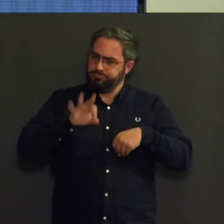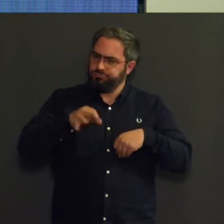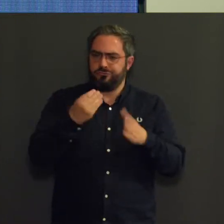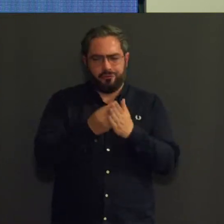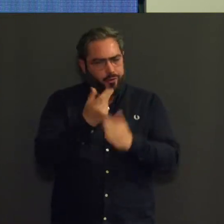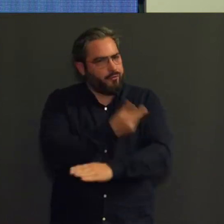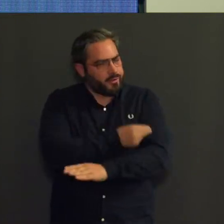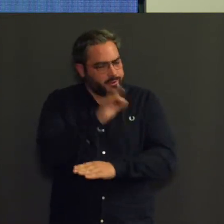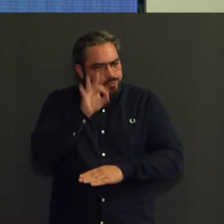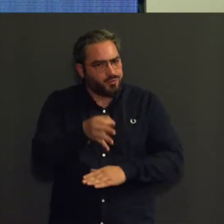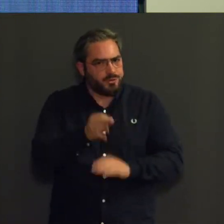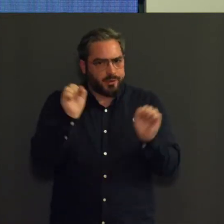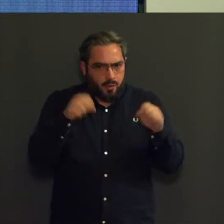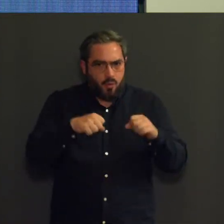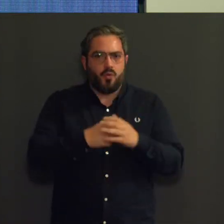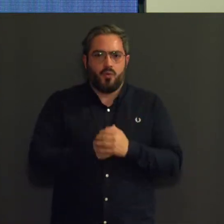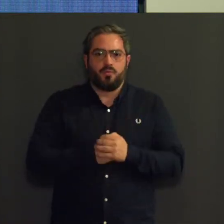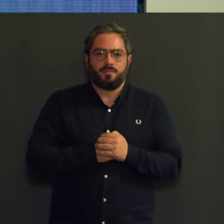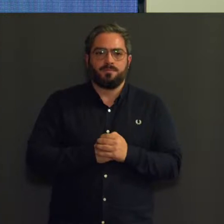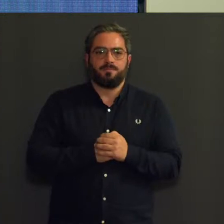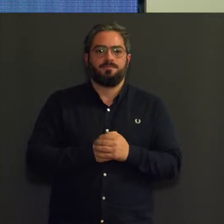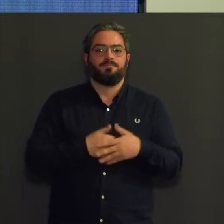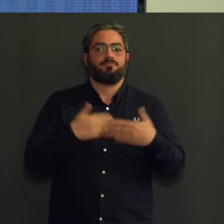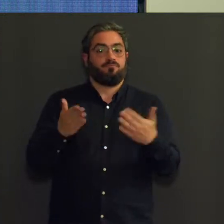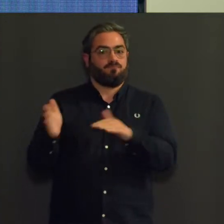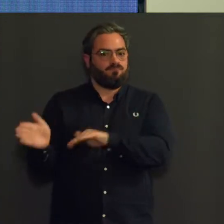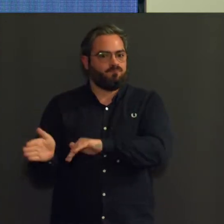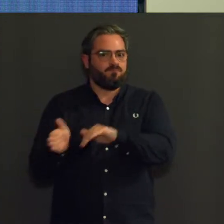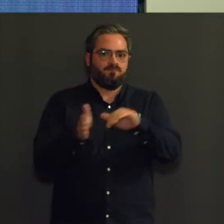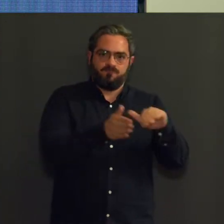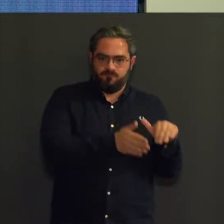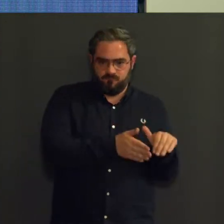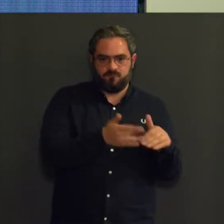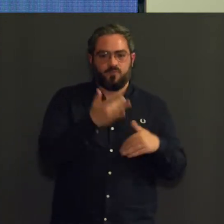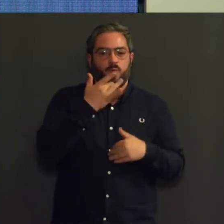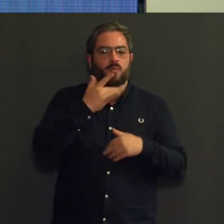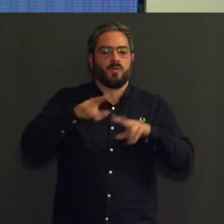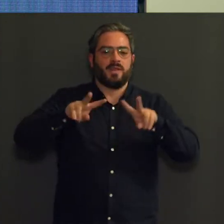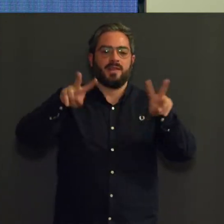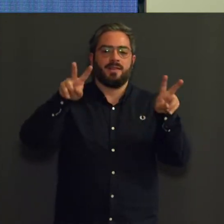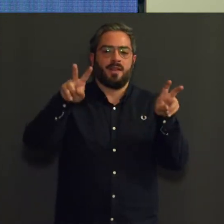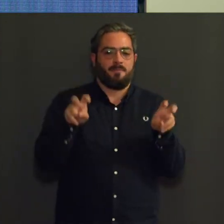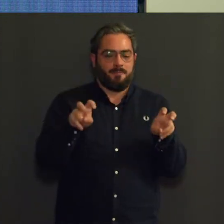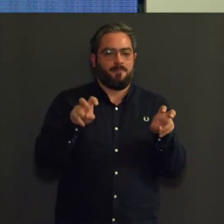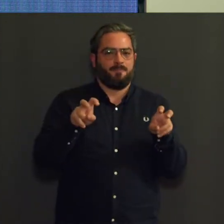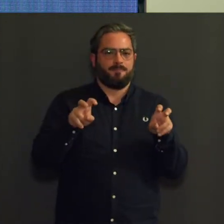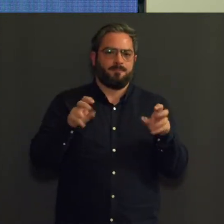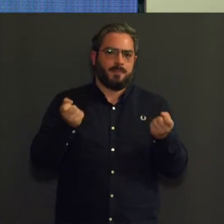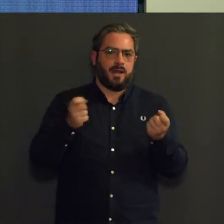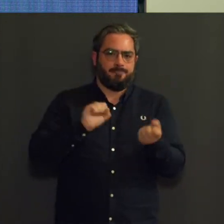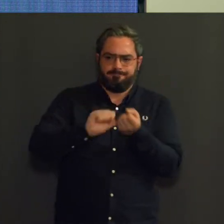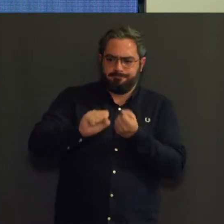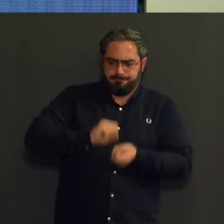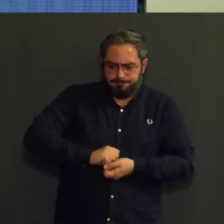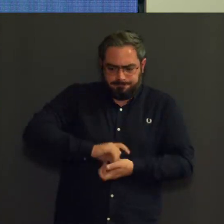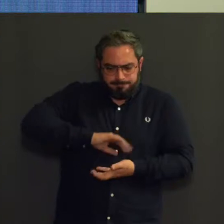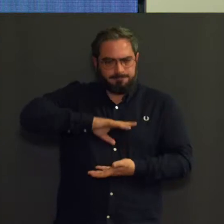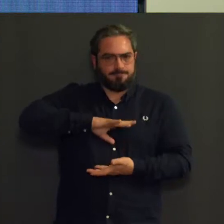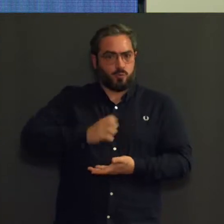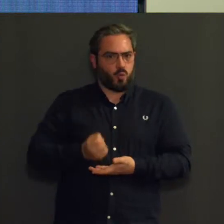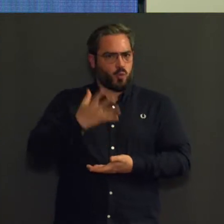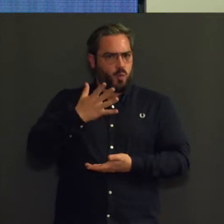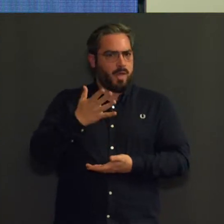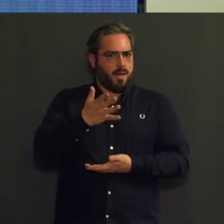faire vacciner. Après ces constatations, on voulait discuter avec vous d'un thème de séroprévalence, donc les